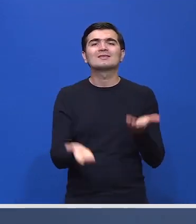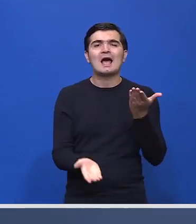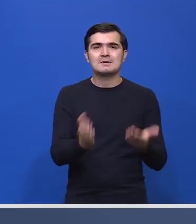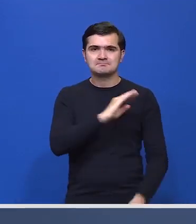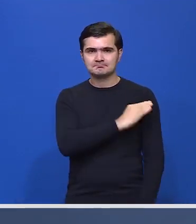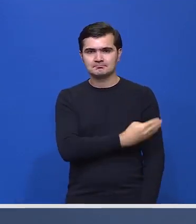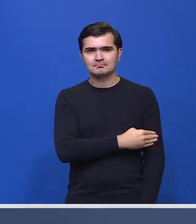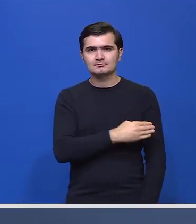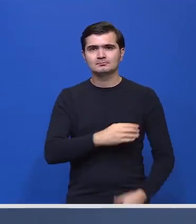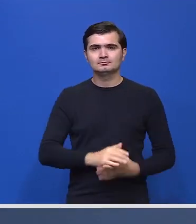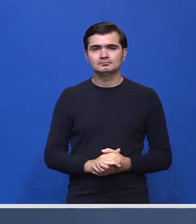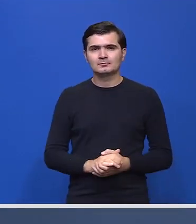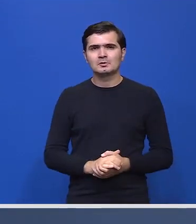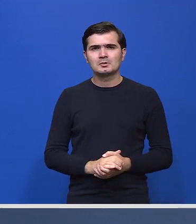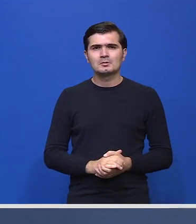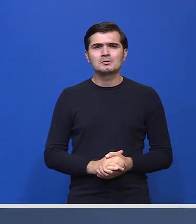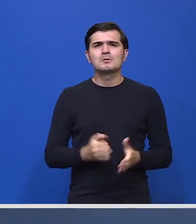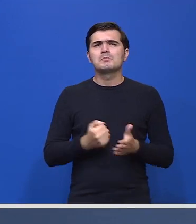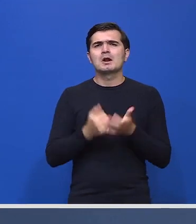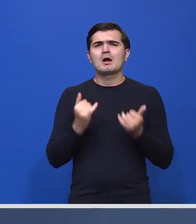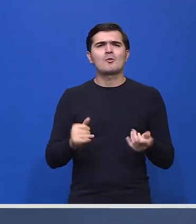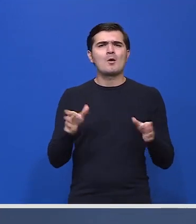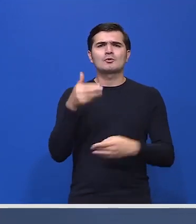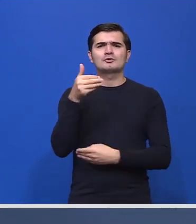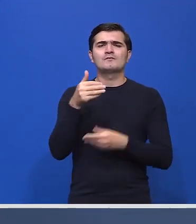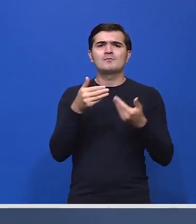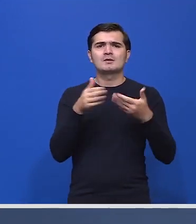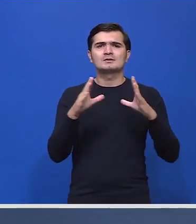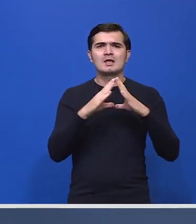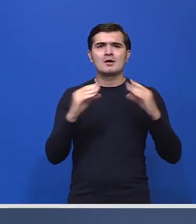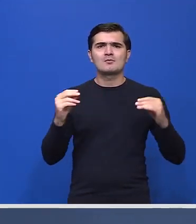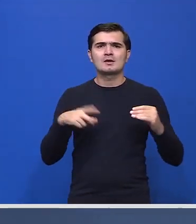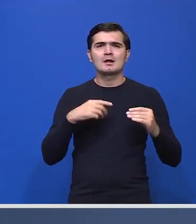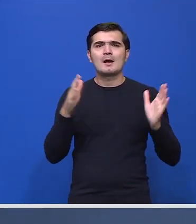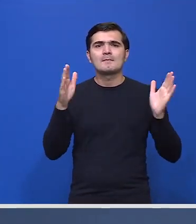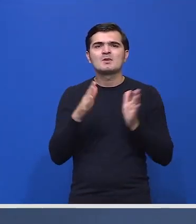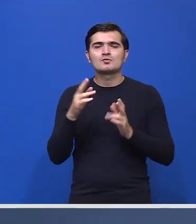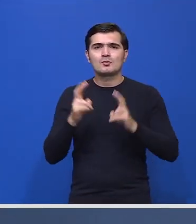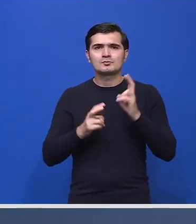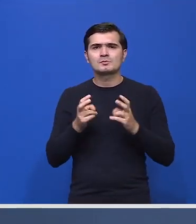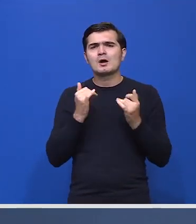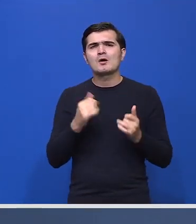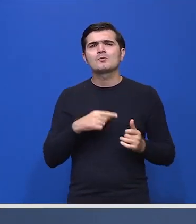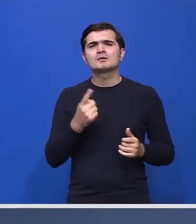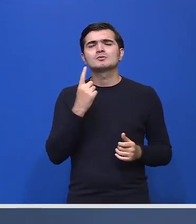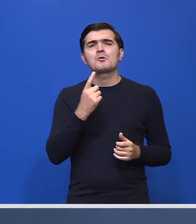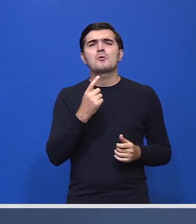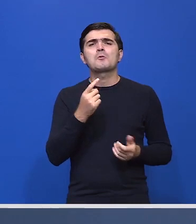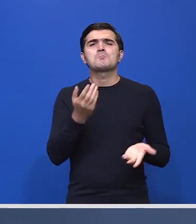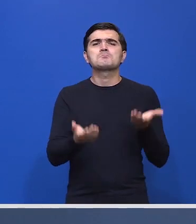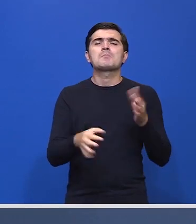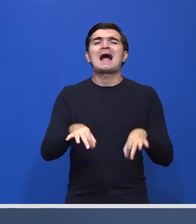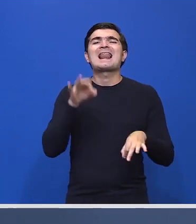Este un element de noutate. Până acum, orice companie care se deschidea în România devenea micro-întreprindere. Este o opțiune a celui